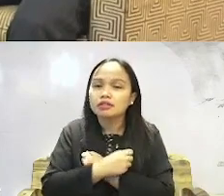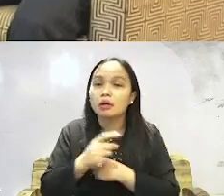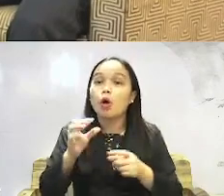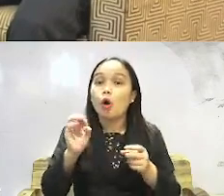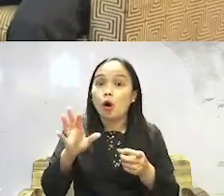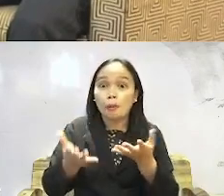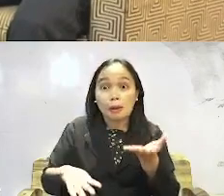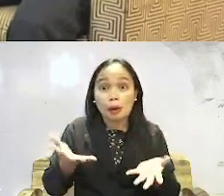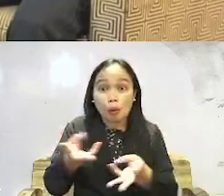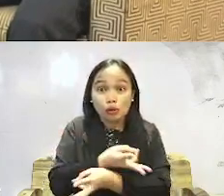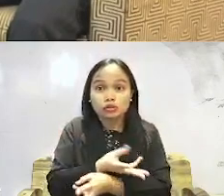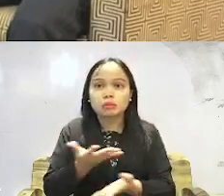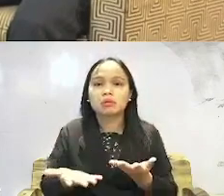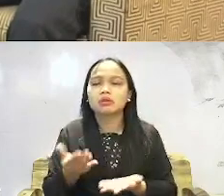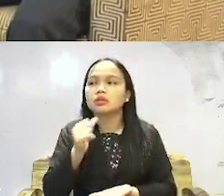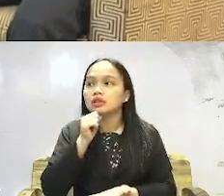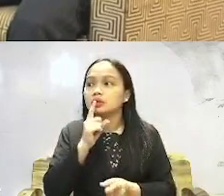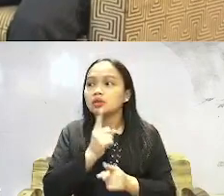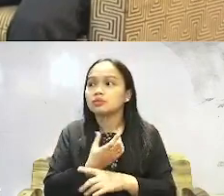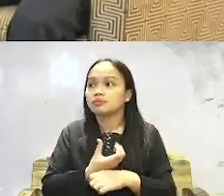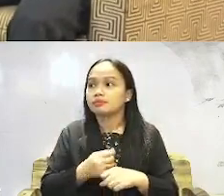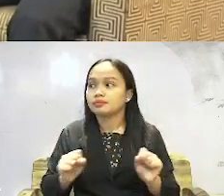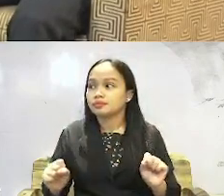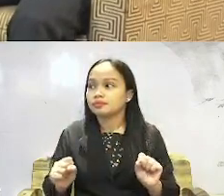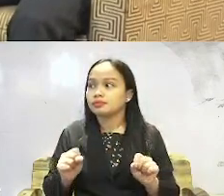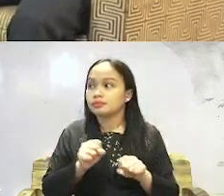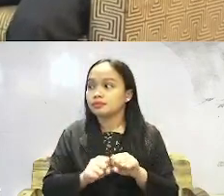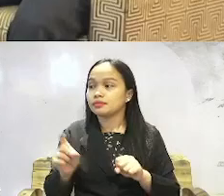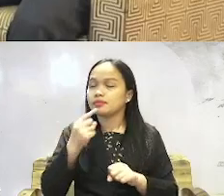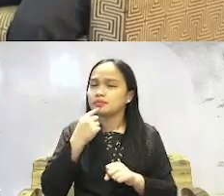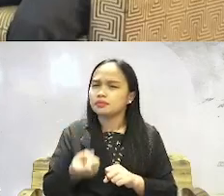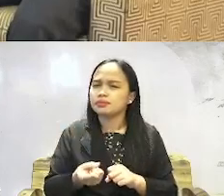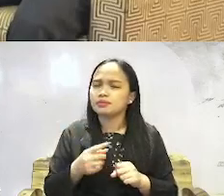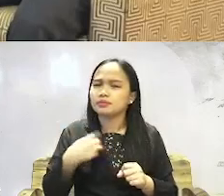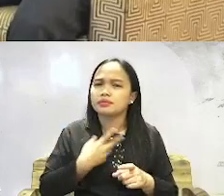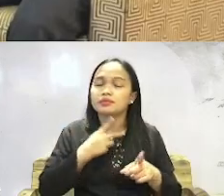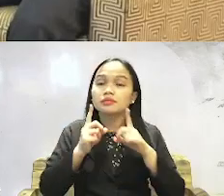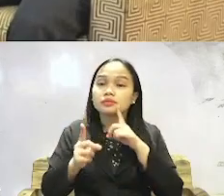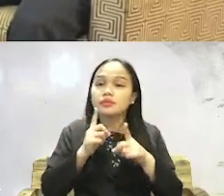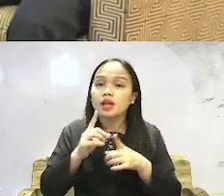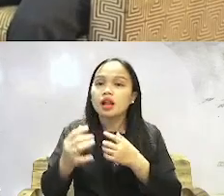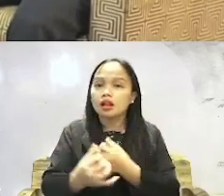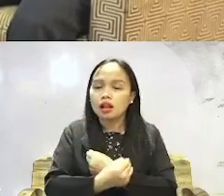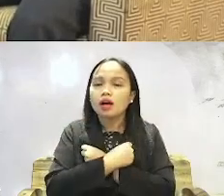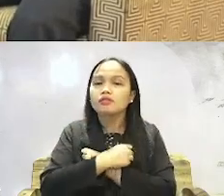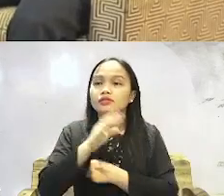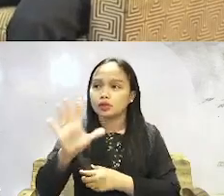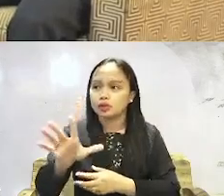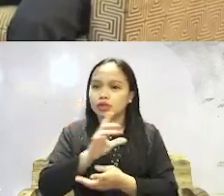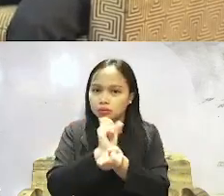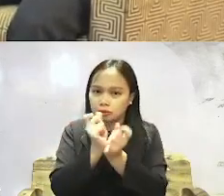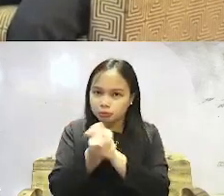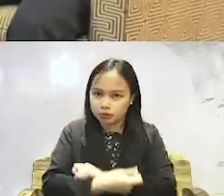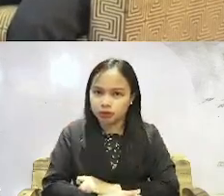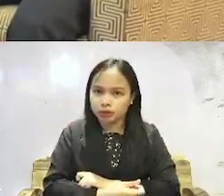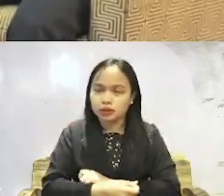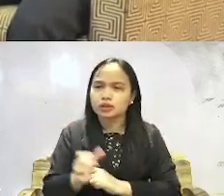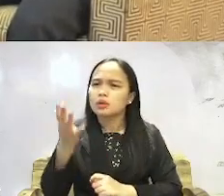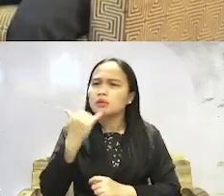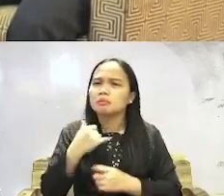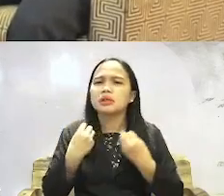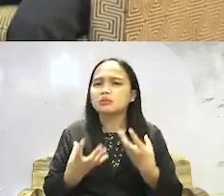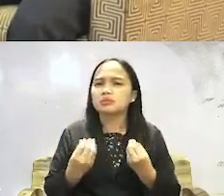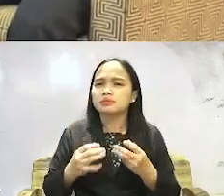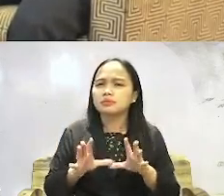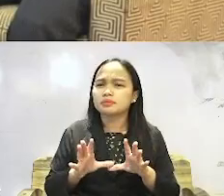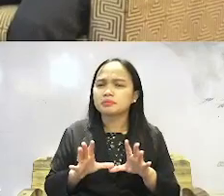Pero iba yung focus. Ito yun, dito tayo sa ano, sa pinag-usapan natin. Love your transformation. Kasi maraming